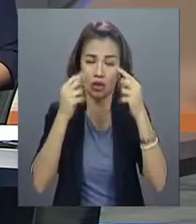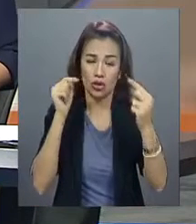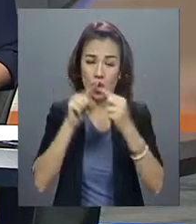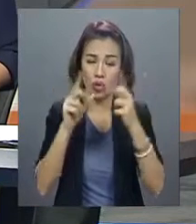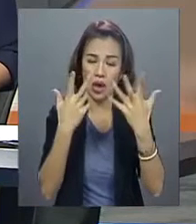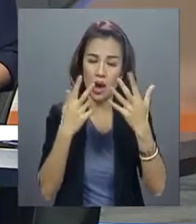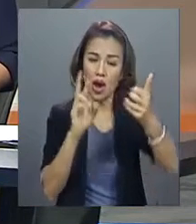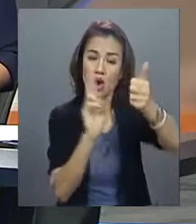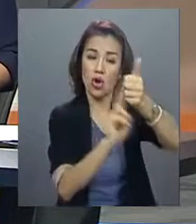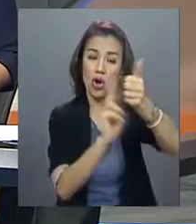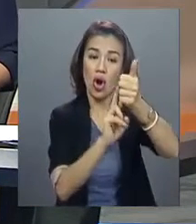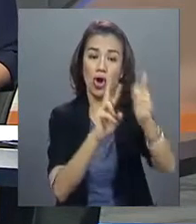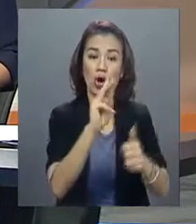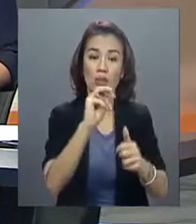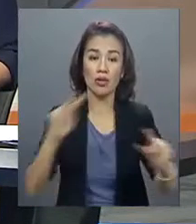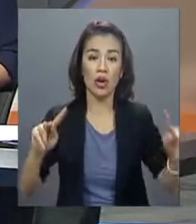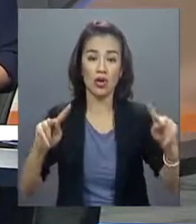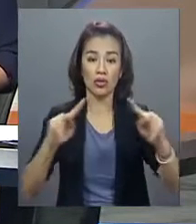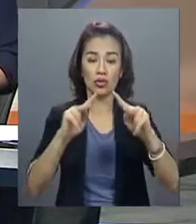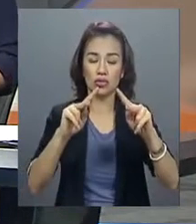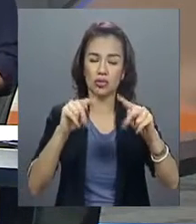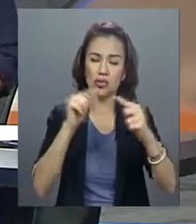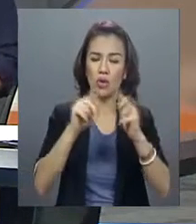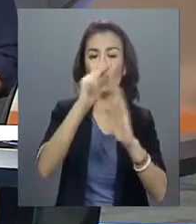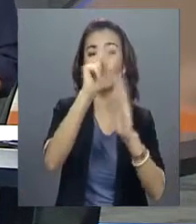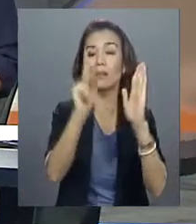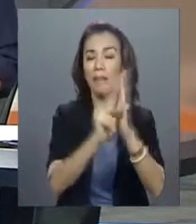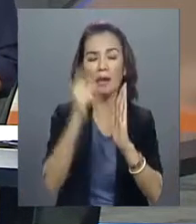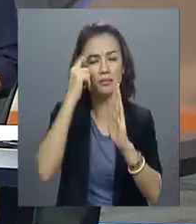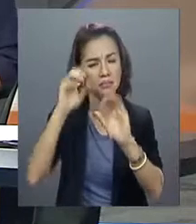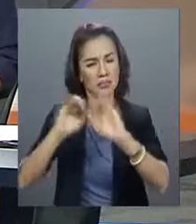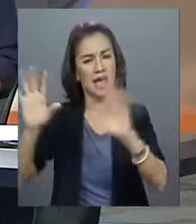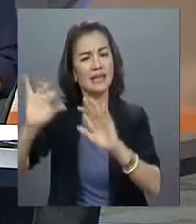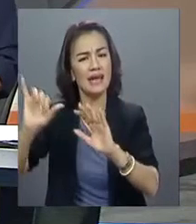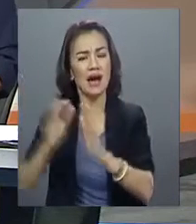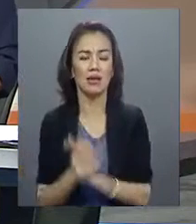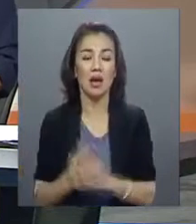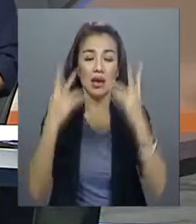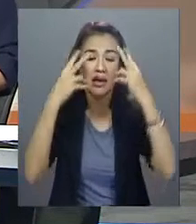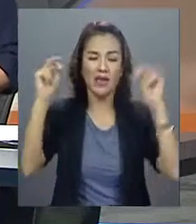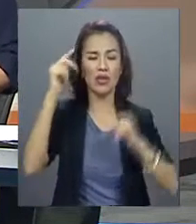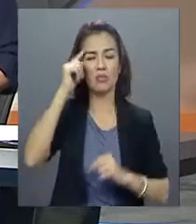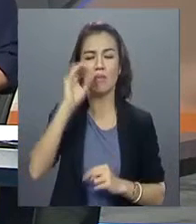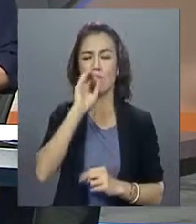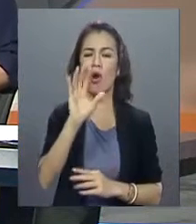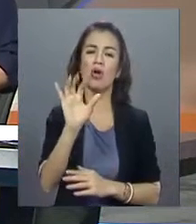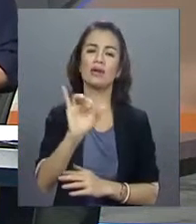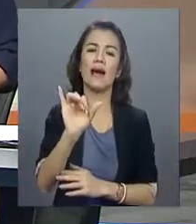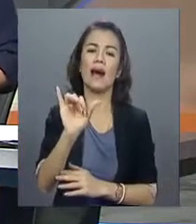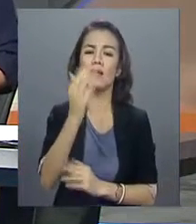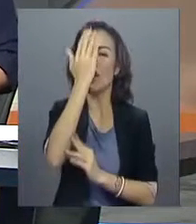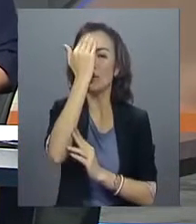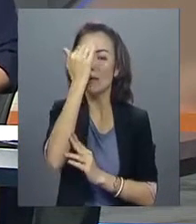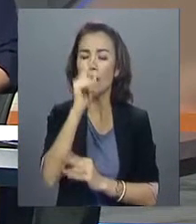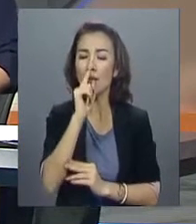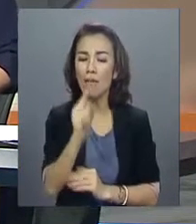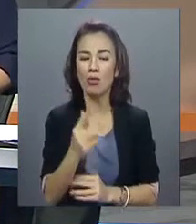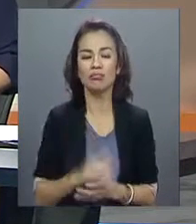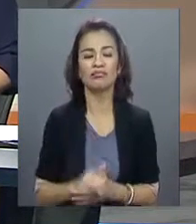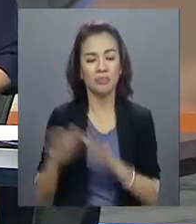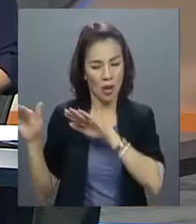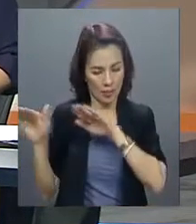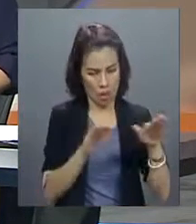ว่ายังไม่มีความชัดเจนขณะที่นายกรัฐมนตรีนะคะก็ยังไม่ให้ความเห็นใดๆหลังจากกล่าวอย่างไม่เป็นทางการแสดงความพร้อม